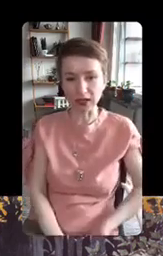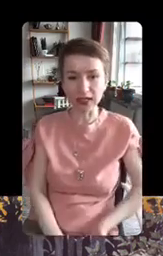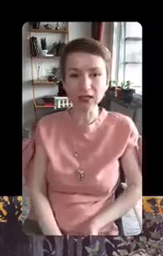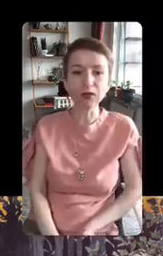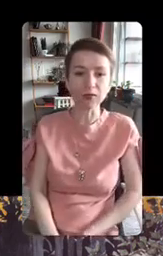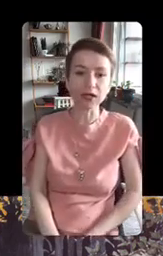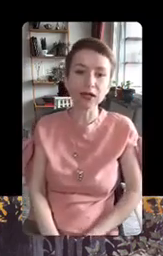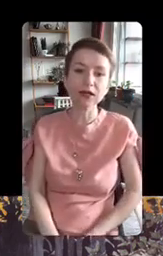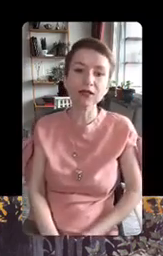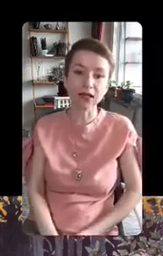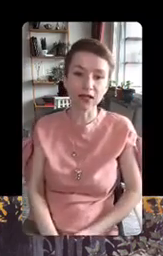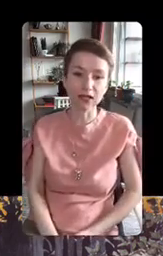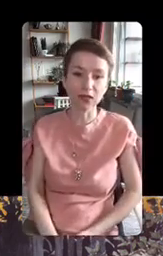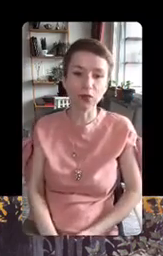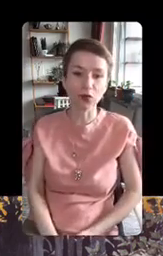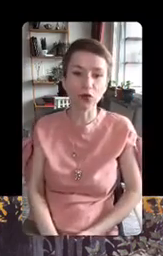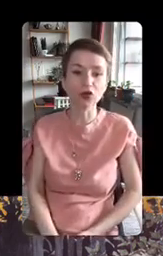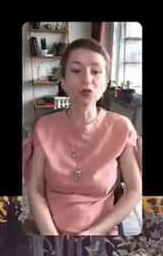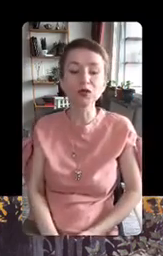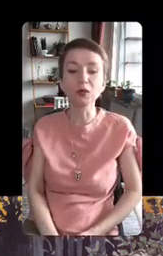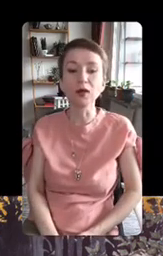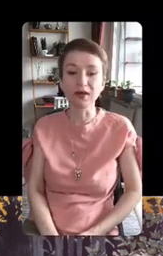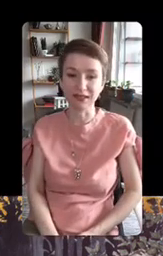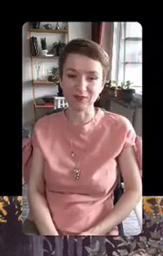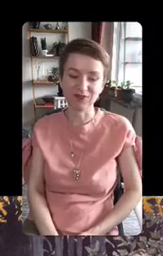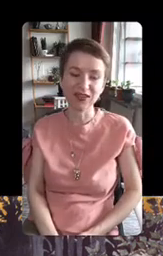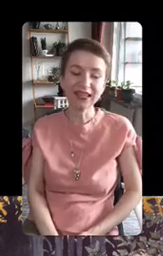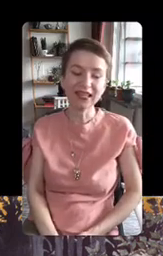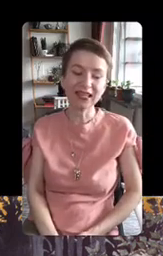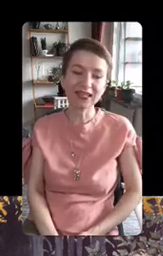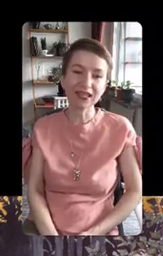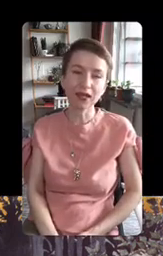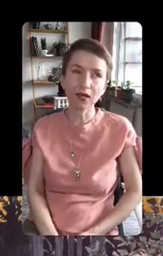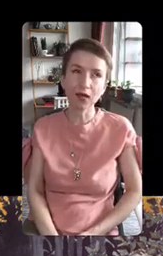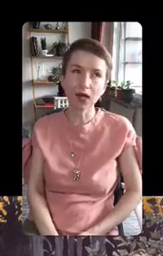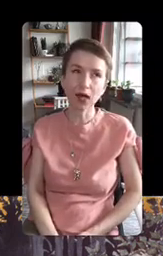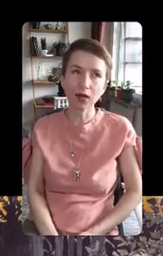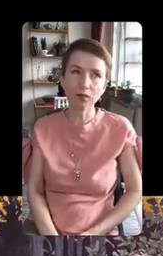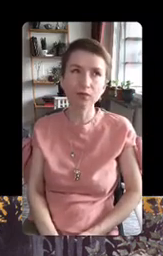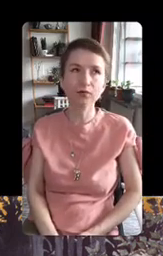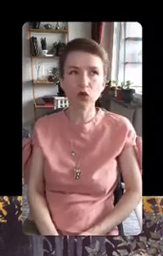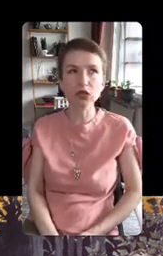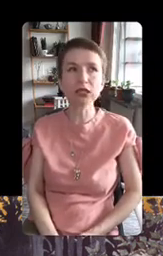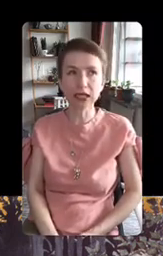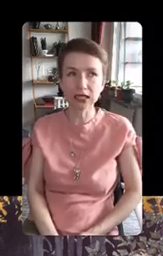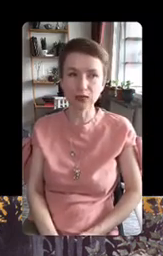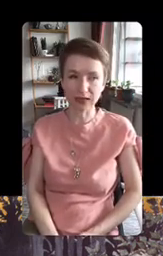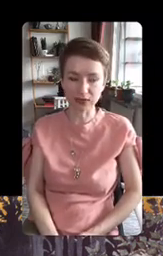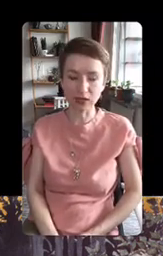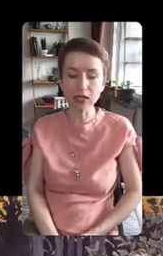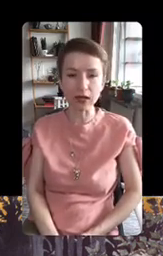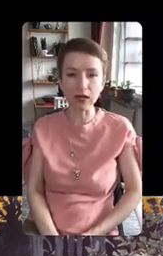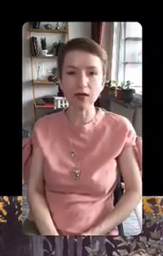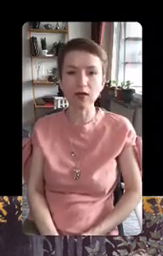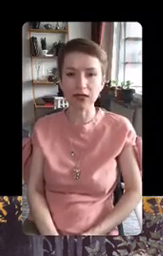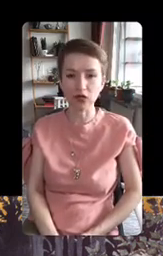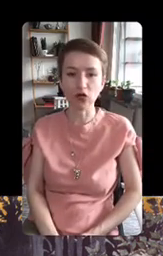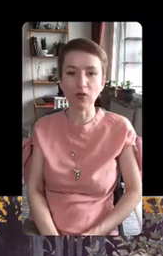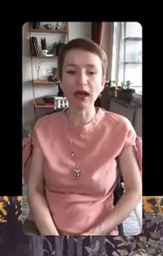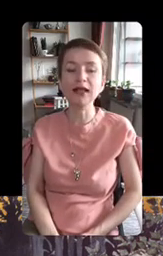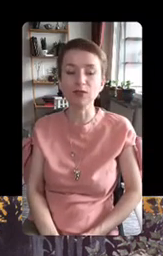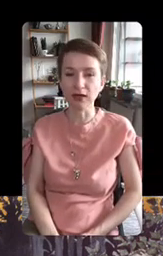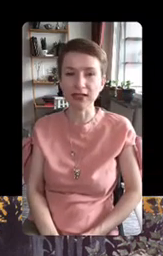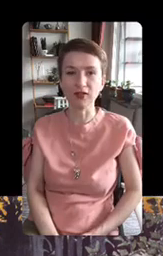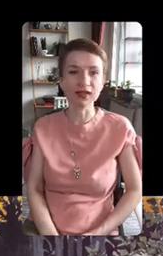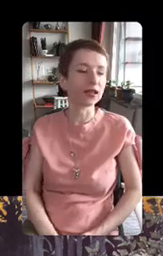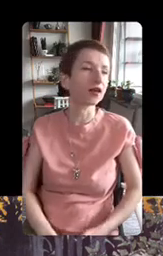этот вот пример, это пример сказки про Томта Бубарнен. Это уже 3 произведение, с